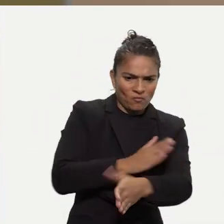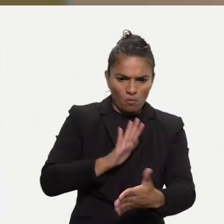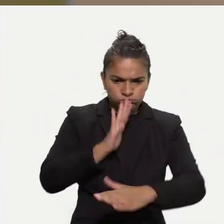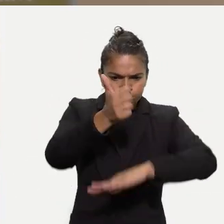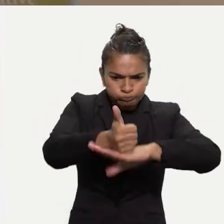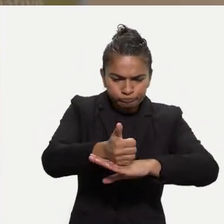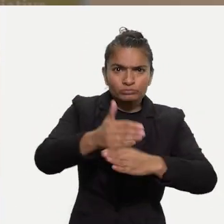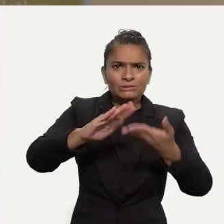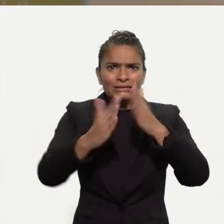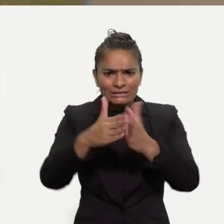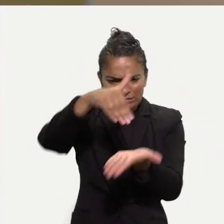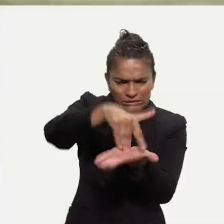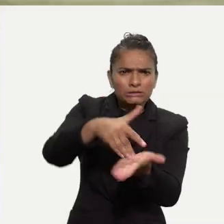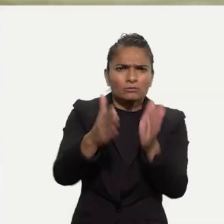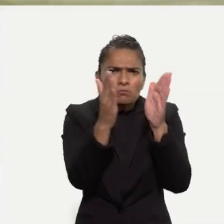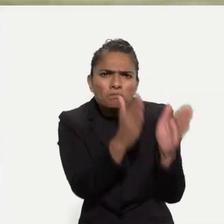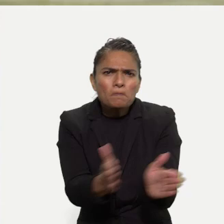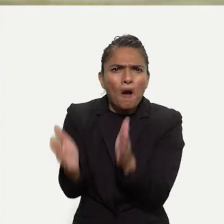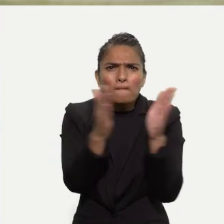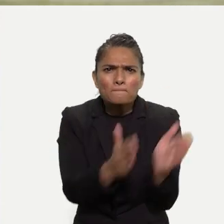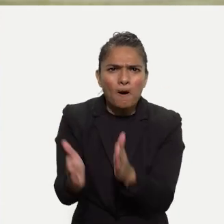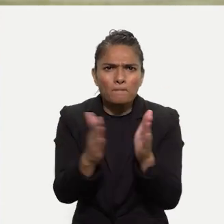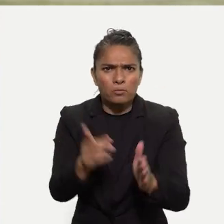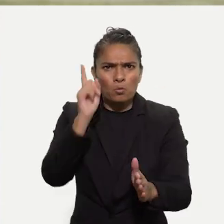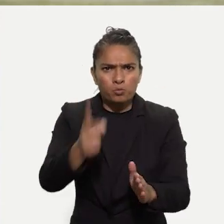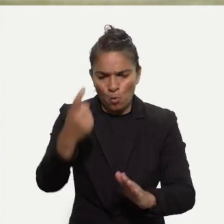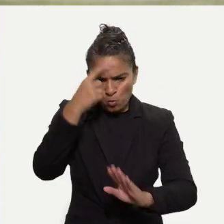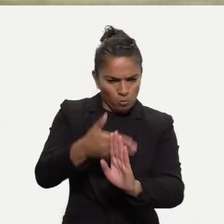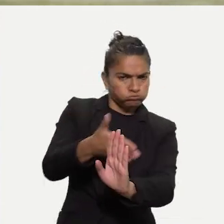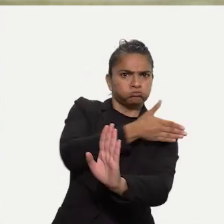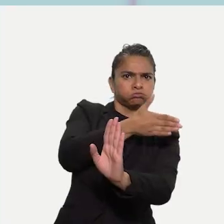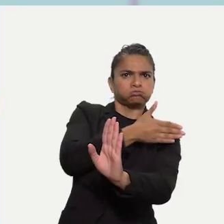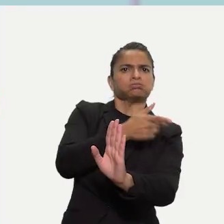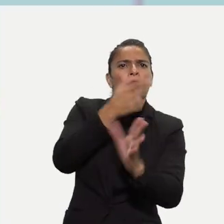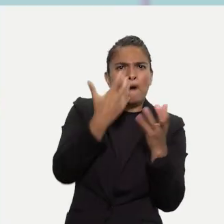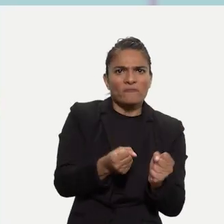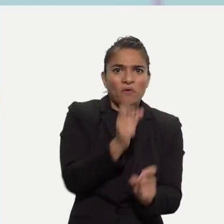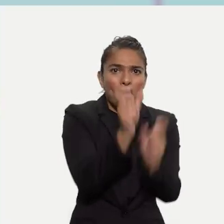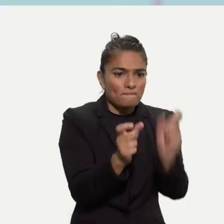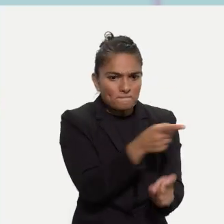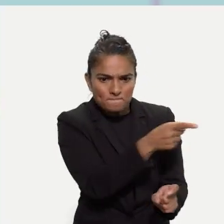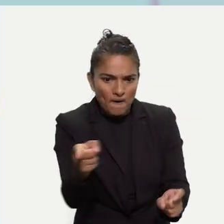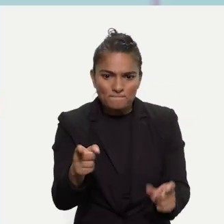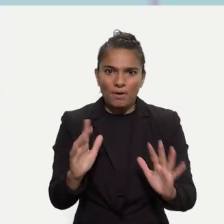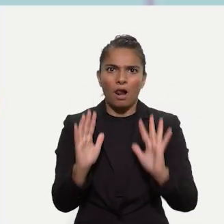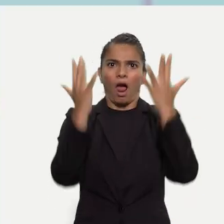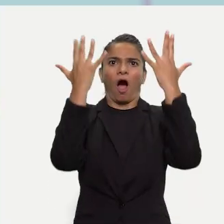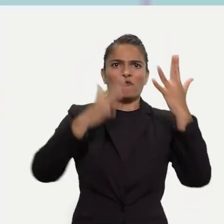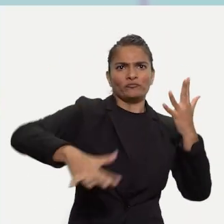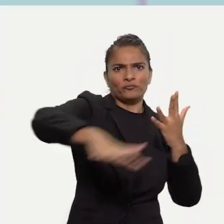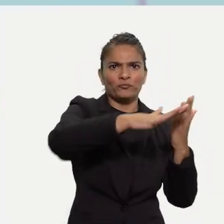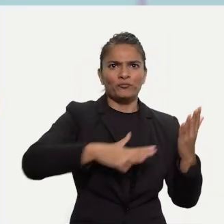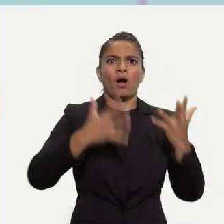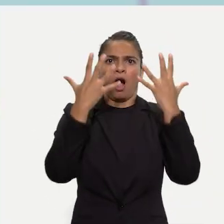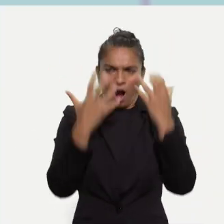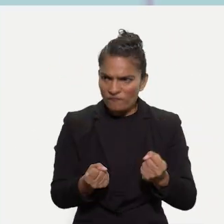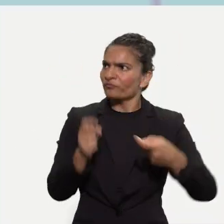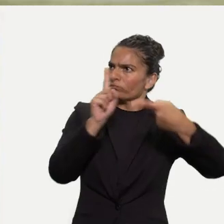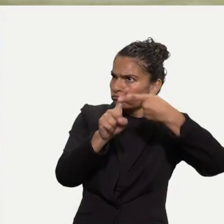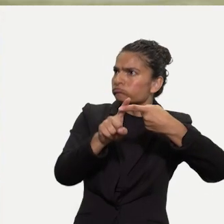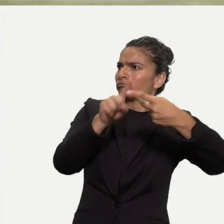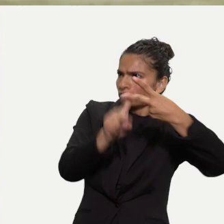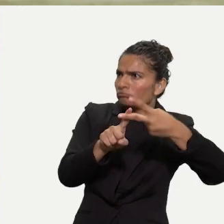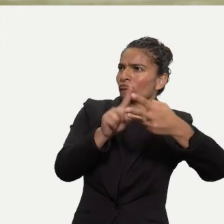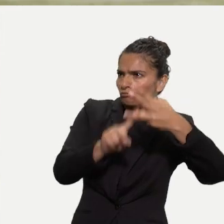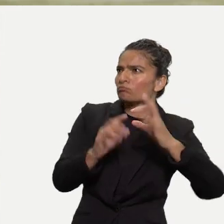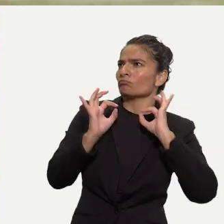catastrophes. Aujourd'hui, nous devons intérioriser dans notre planification urbaine les concepts de la réduction des risques et catastrophes pour permettre